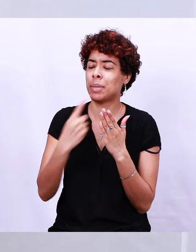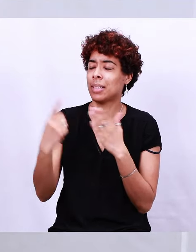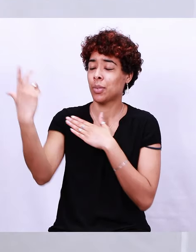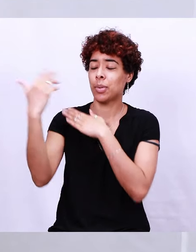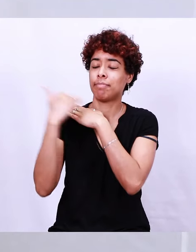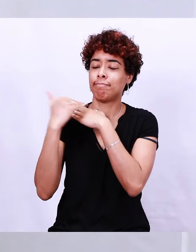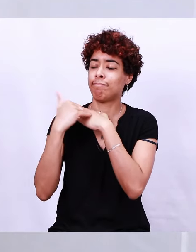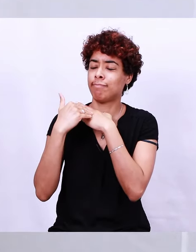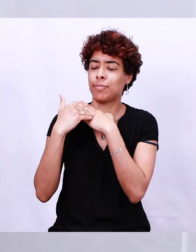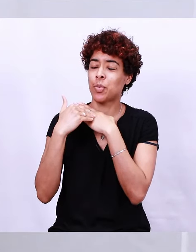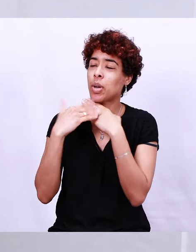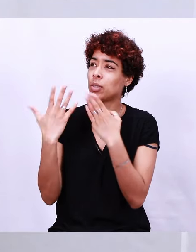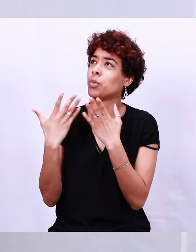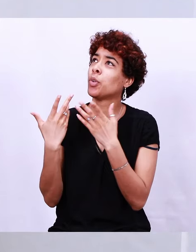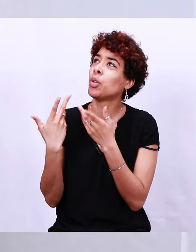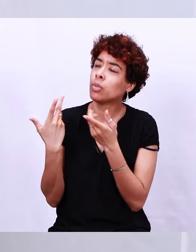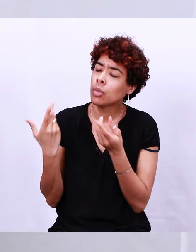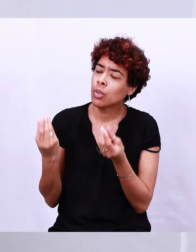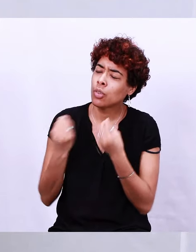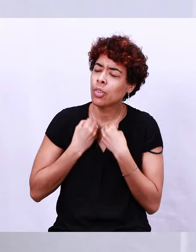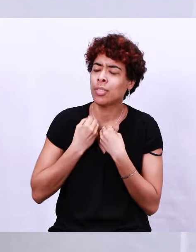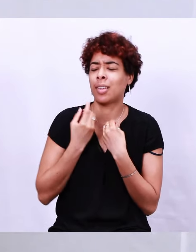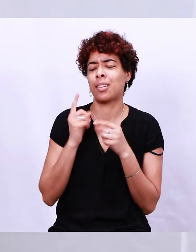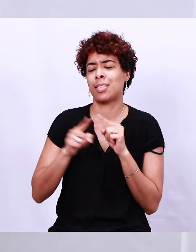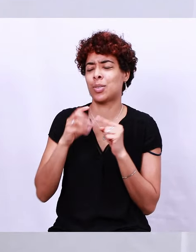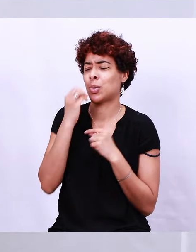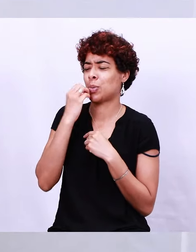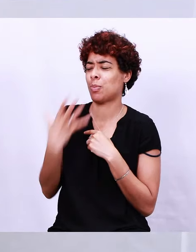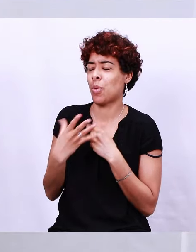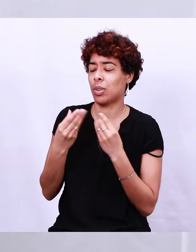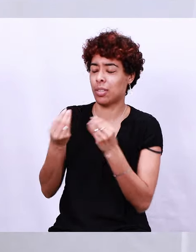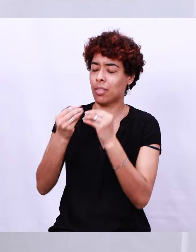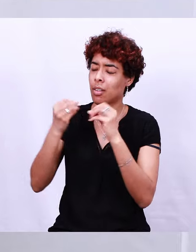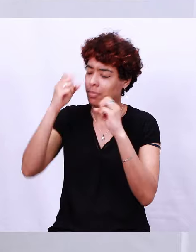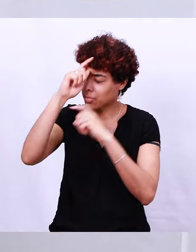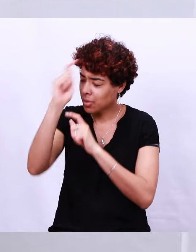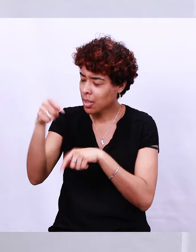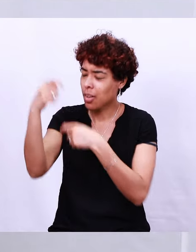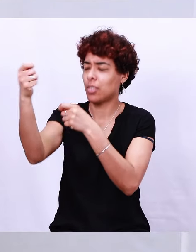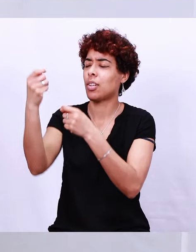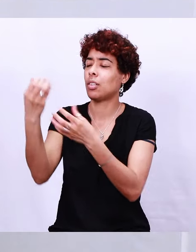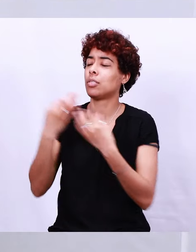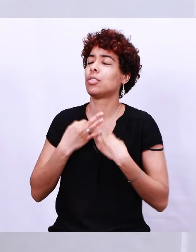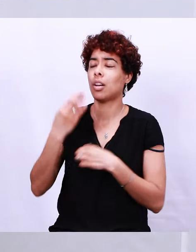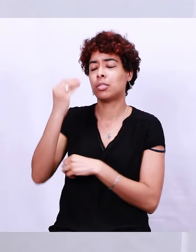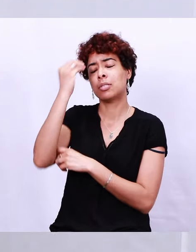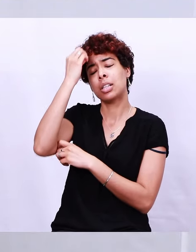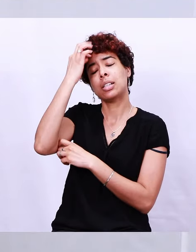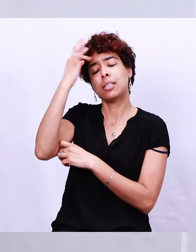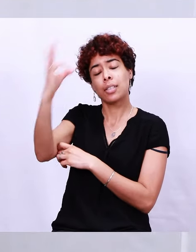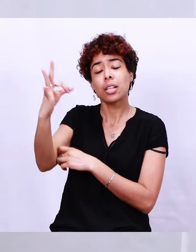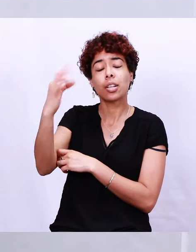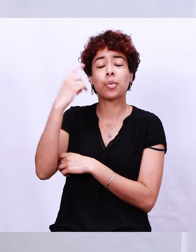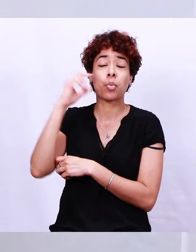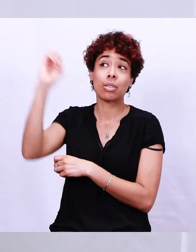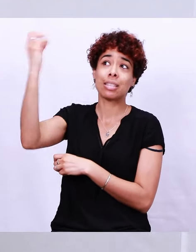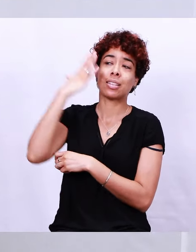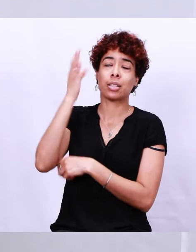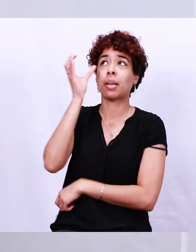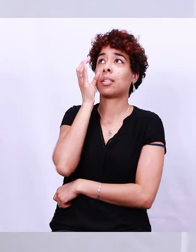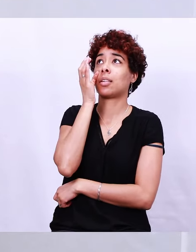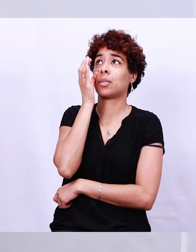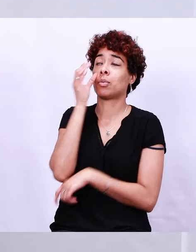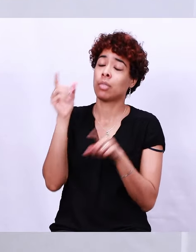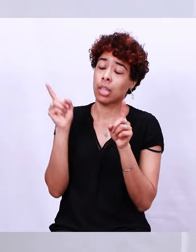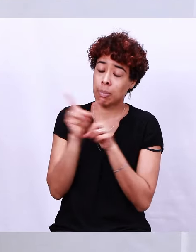pousses à construire quelque chose de bon et qui t'honore Seigneur donne nous cette sagesse seigneur de pouvoir écouter la voix du Saint-Esprit